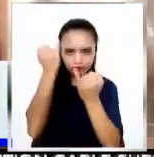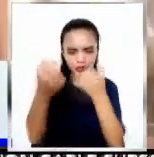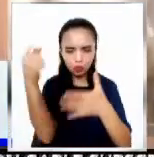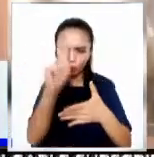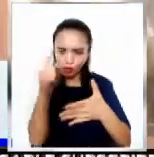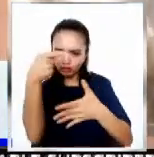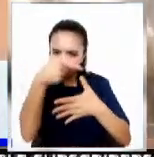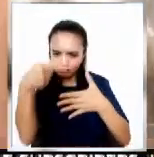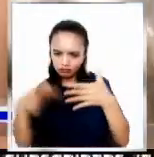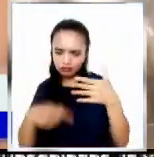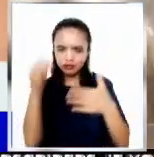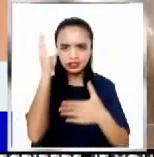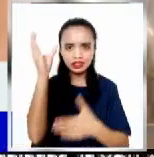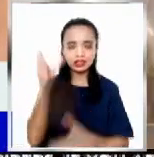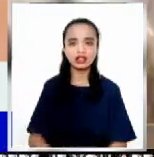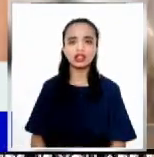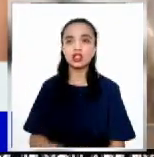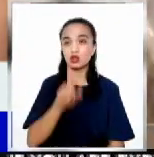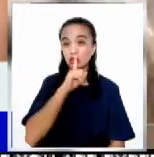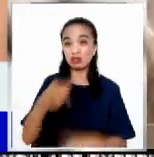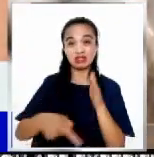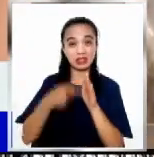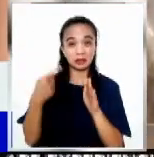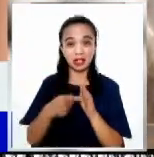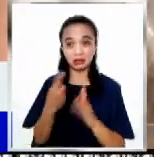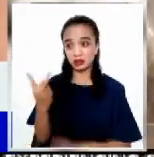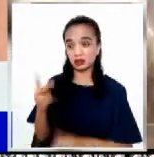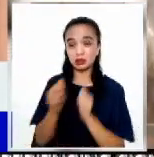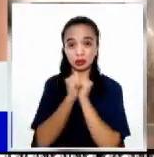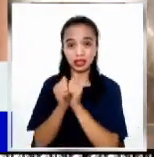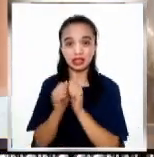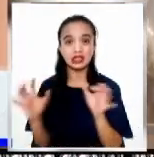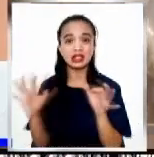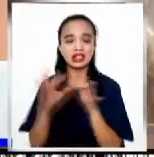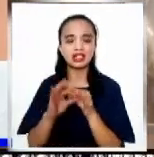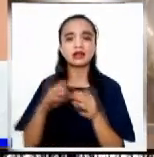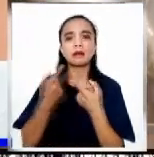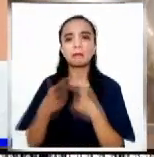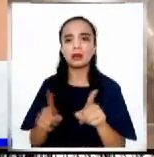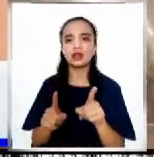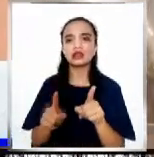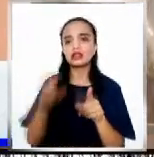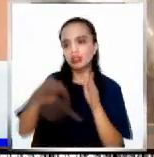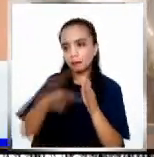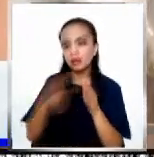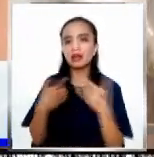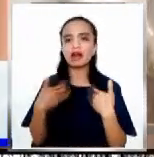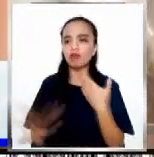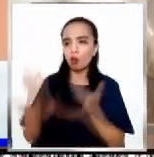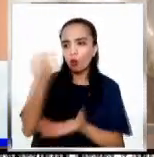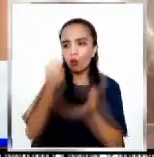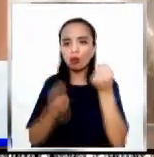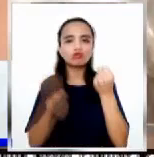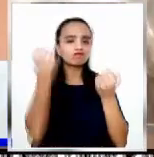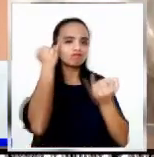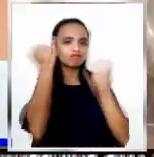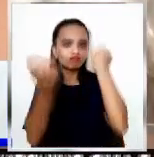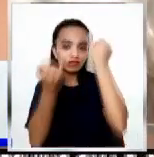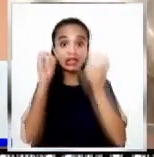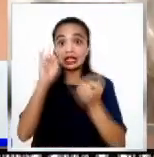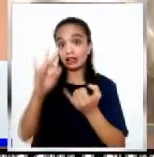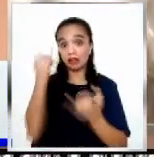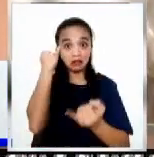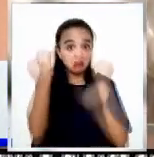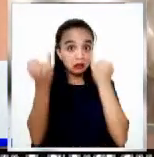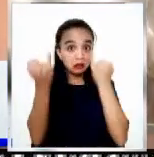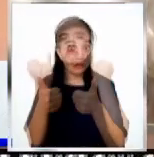Actually, sometimes we work on it together, but sometimes, of course, we have our own ideas. Pagka meron kaming idea together, mas okay kasi